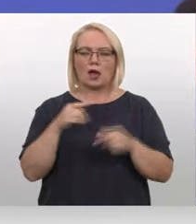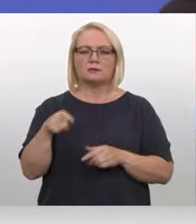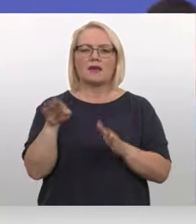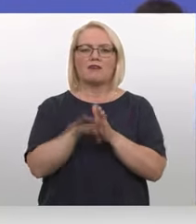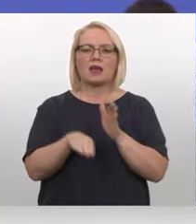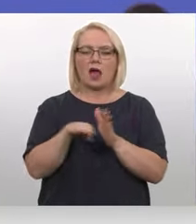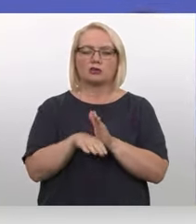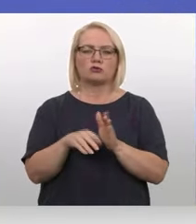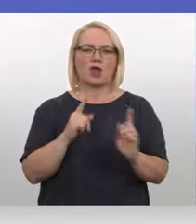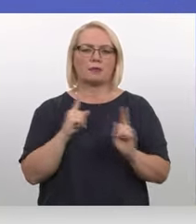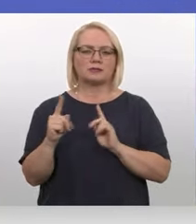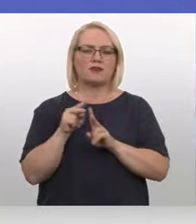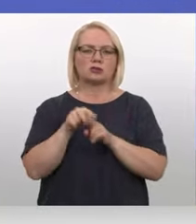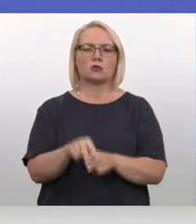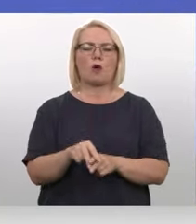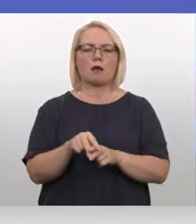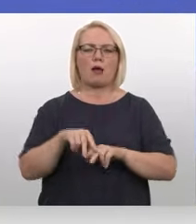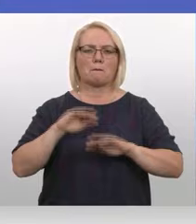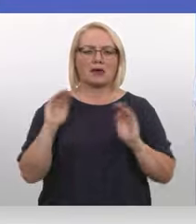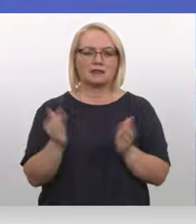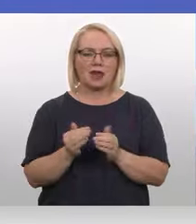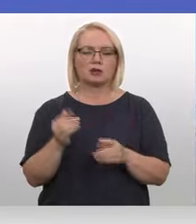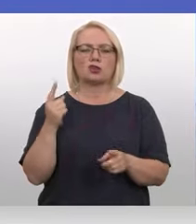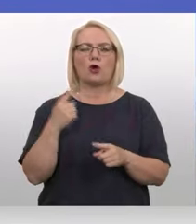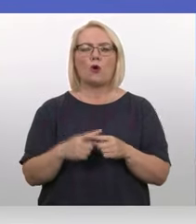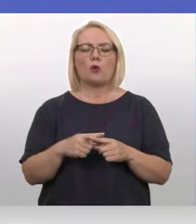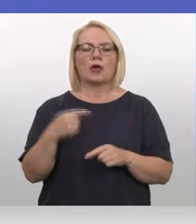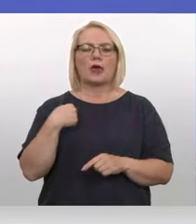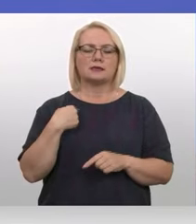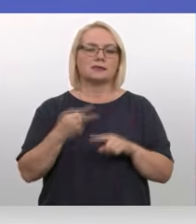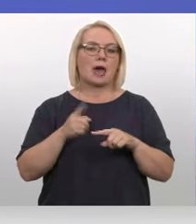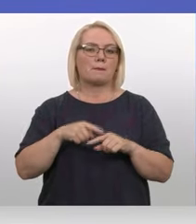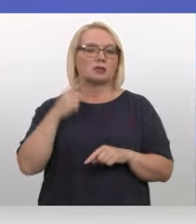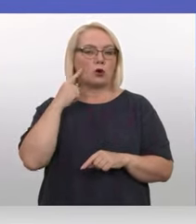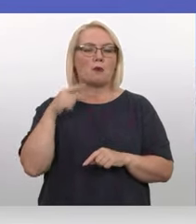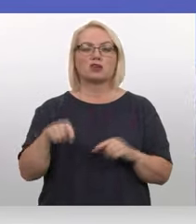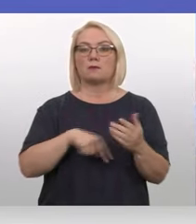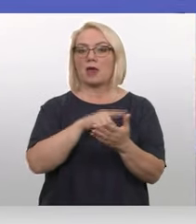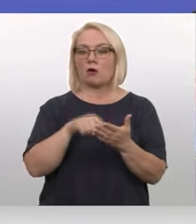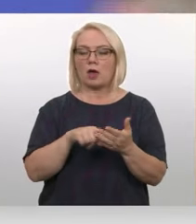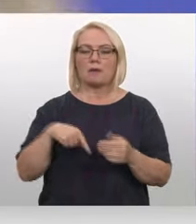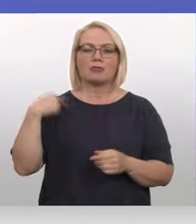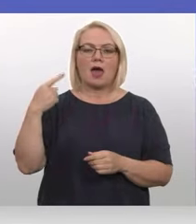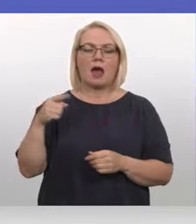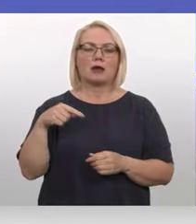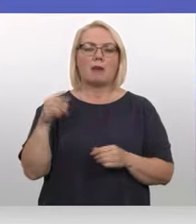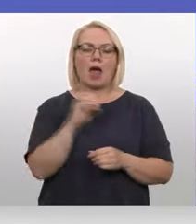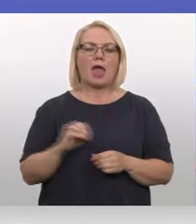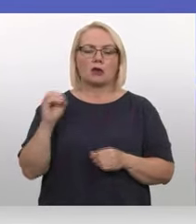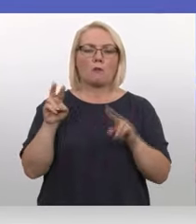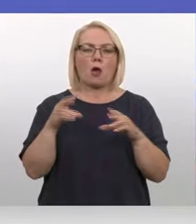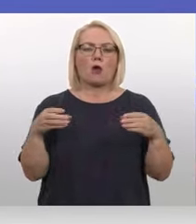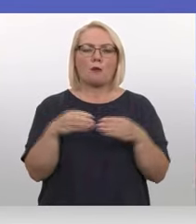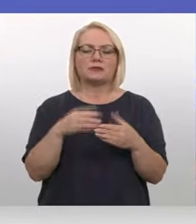administratīvā sloga mazināšana, un es domāju, tieši tāpēc šim jautājumam nākamā Eiropas komisijā tiek pievērsta